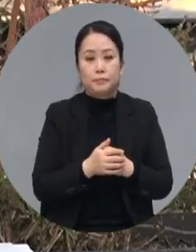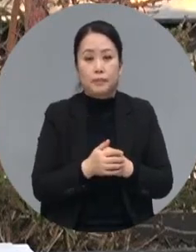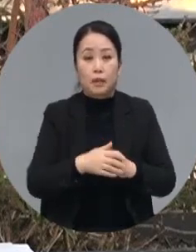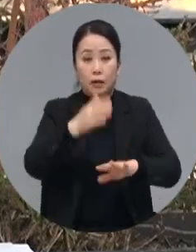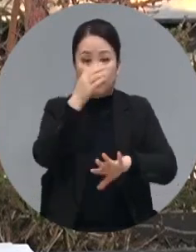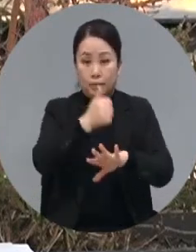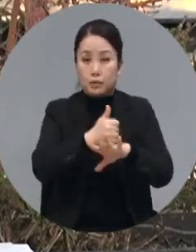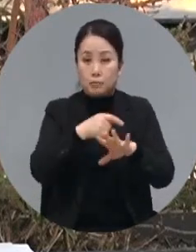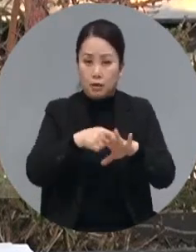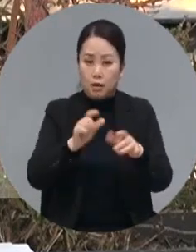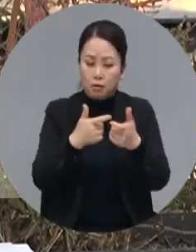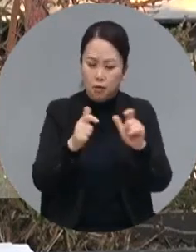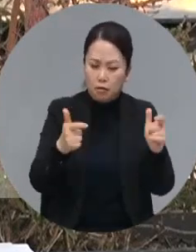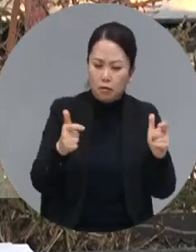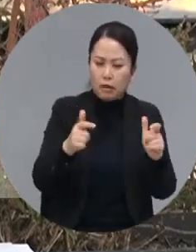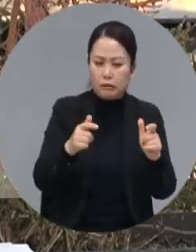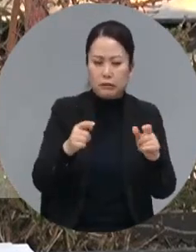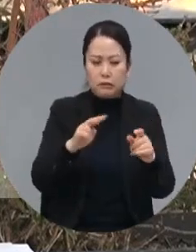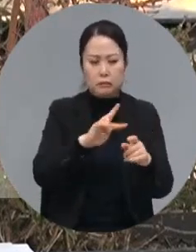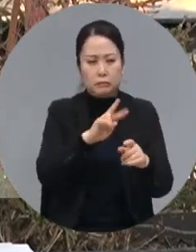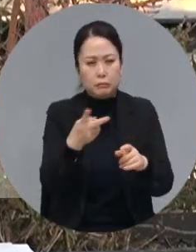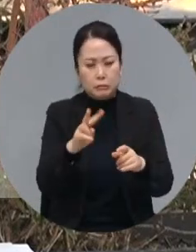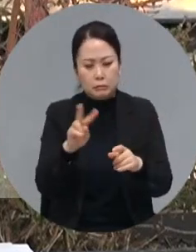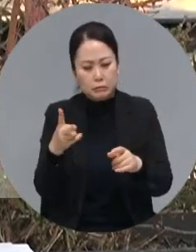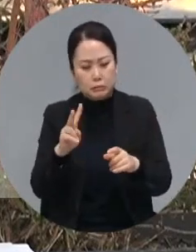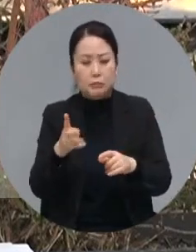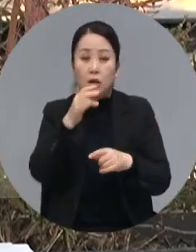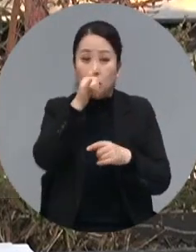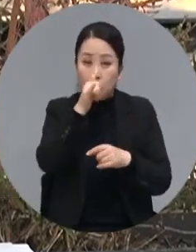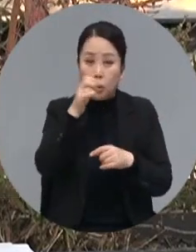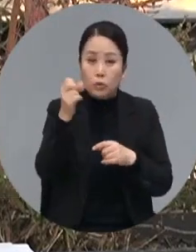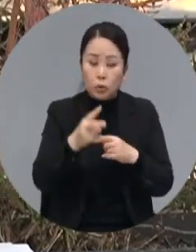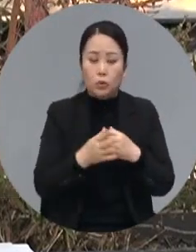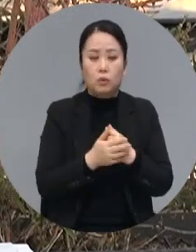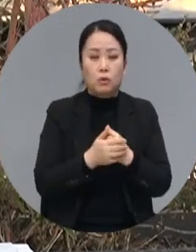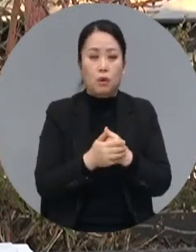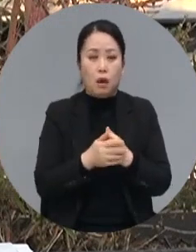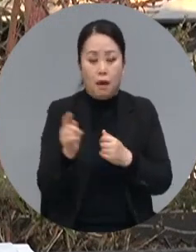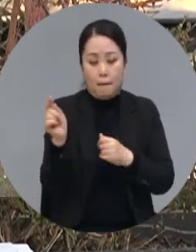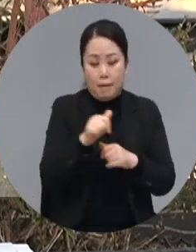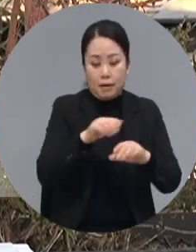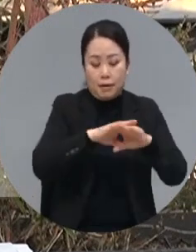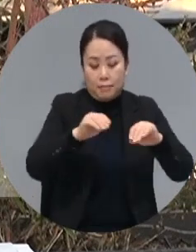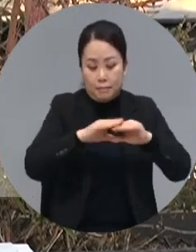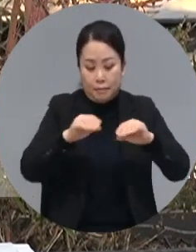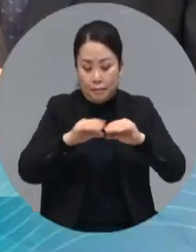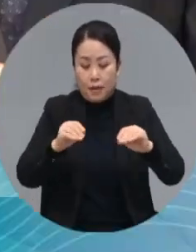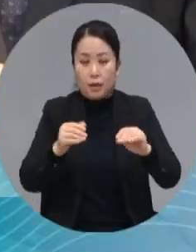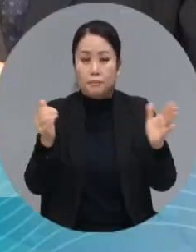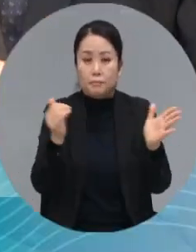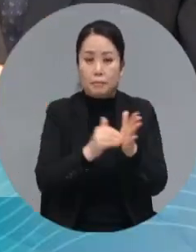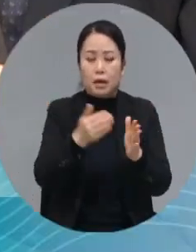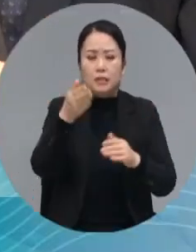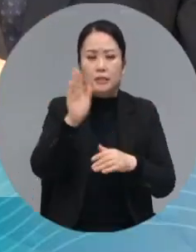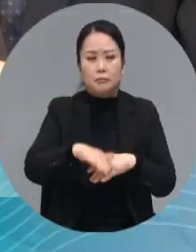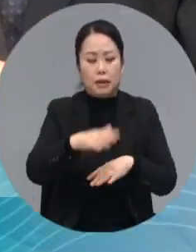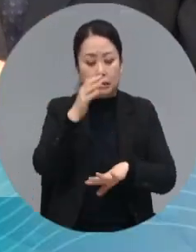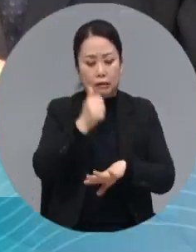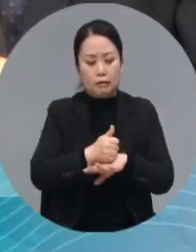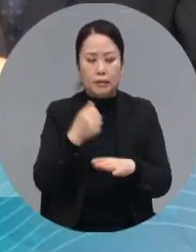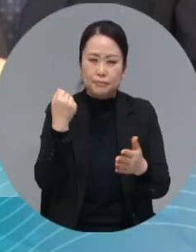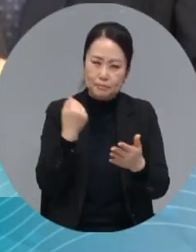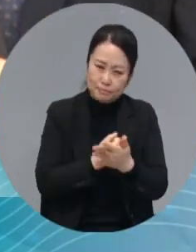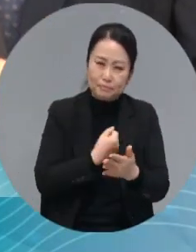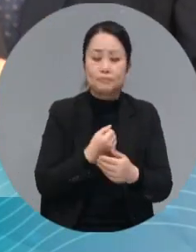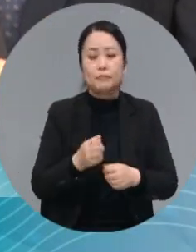마지막에 여러 변수들이 생겨나기 시작했고 빠르게 대처를 했지만 아쉬운 결과가